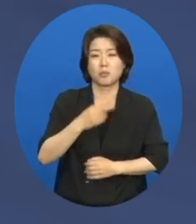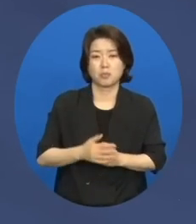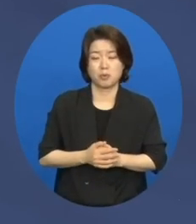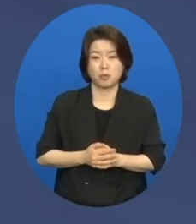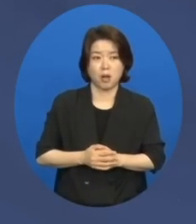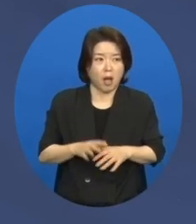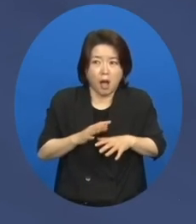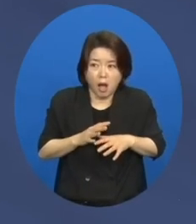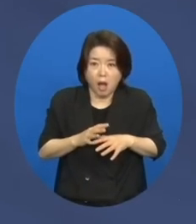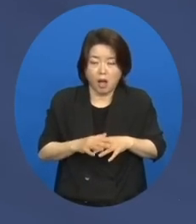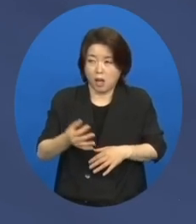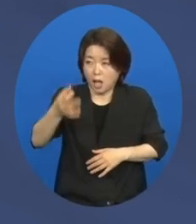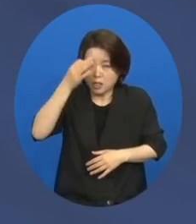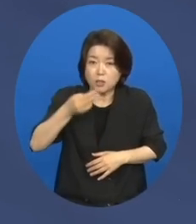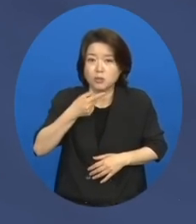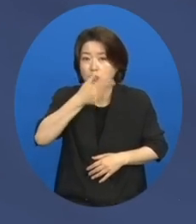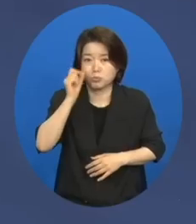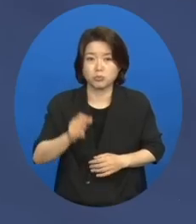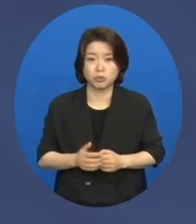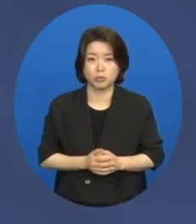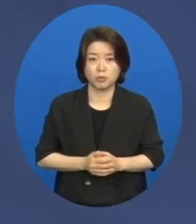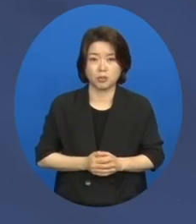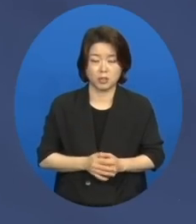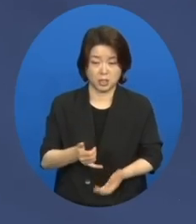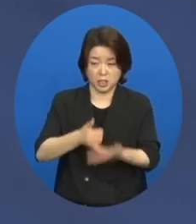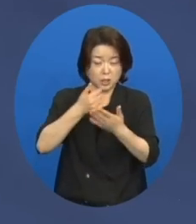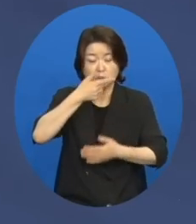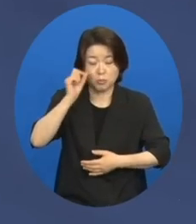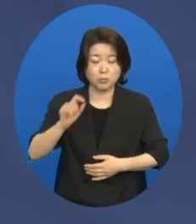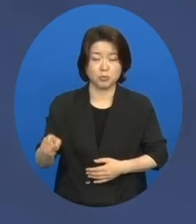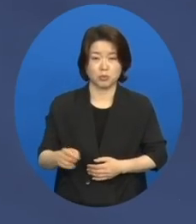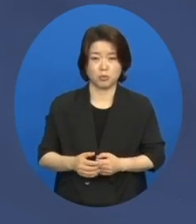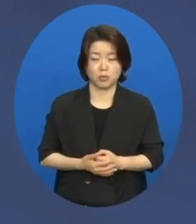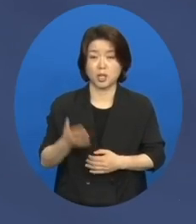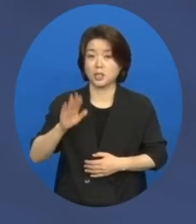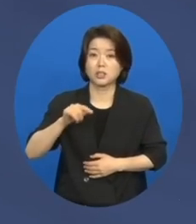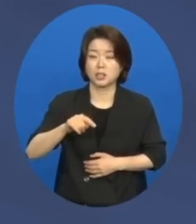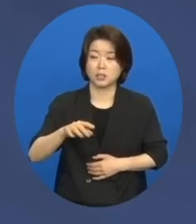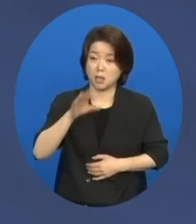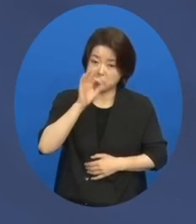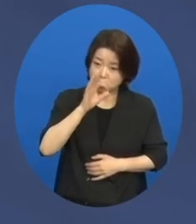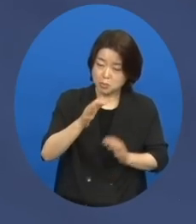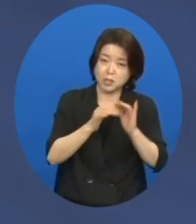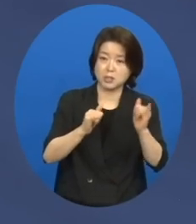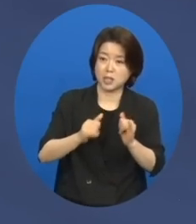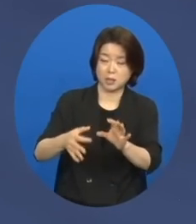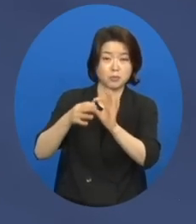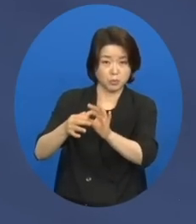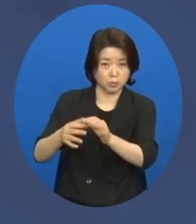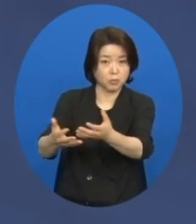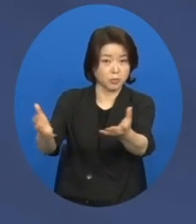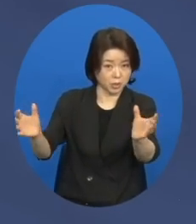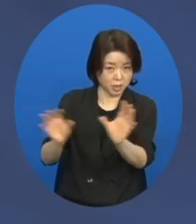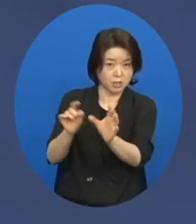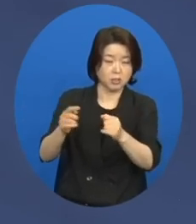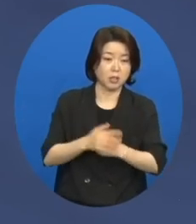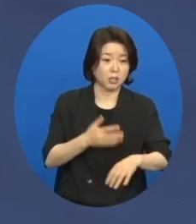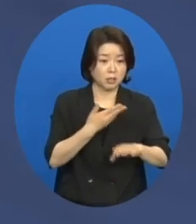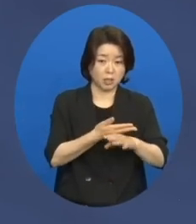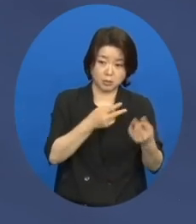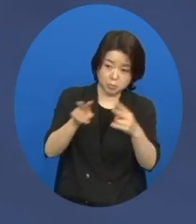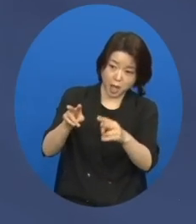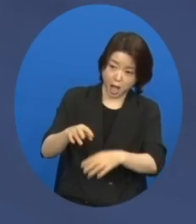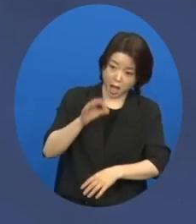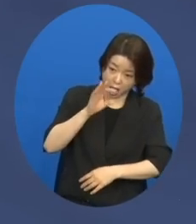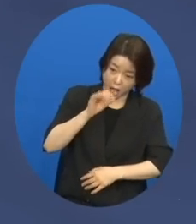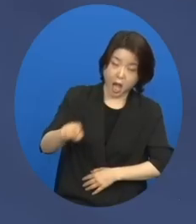겁도 많고 실력도 없고요, 인격도 부족해요. 그런데 그런 불가능한 사람들을 통해서 남들이 도저히